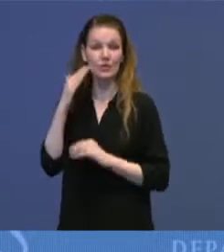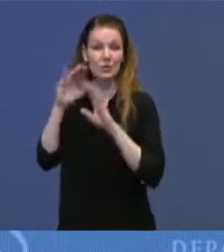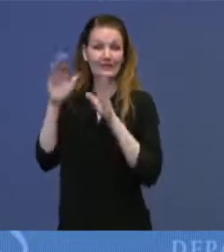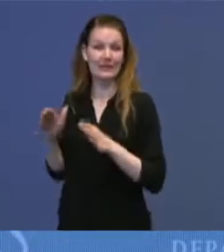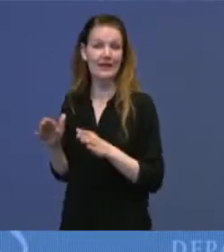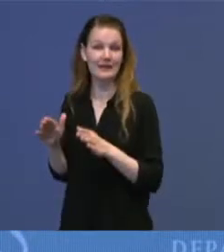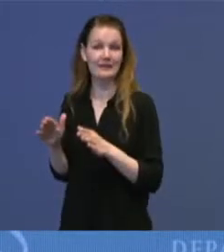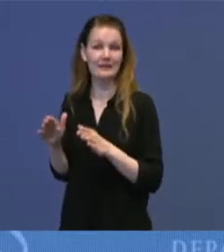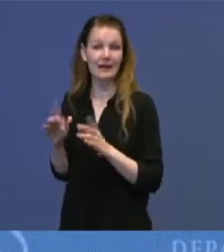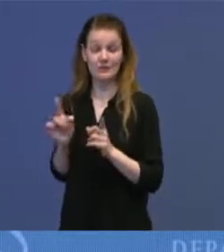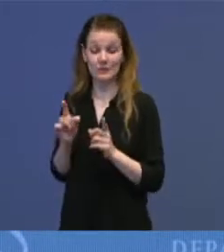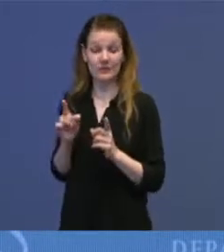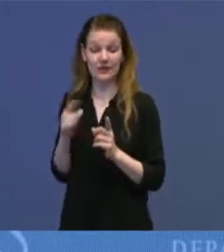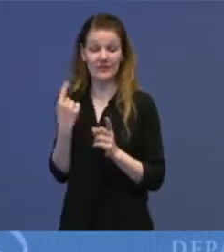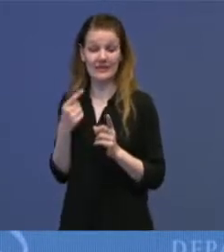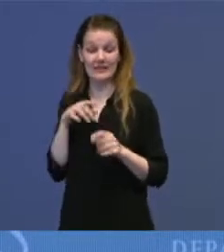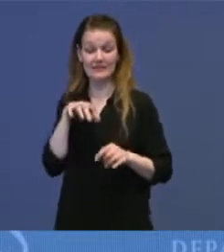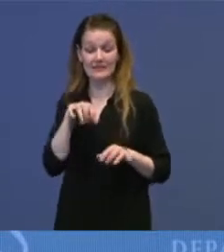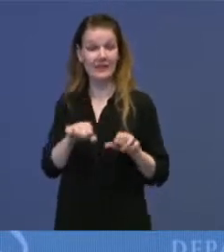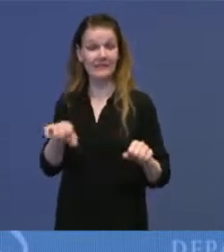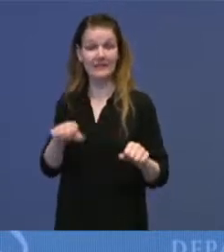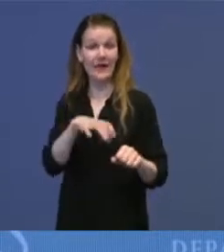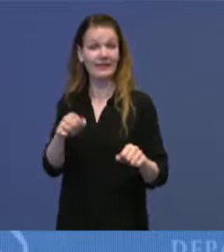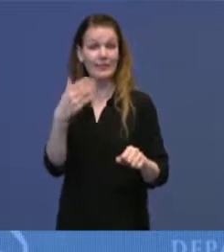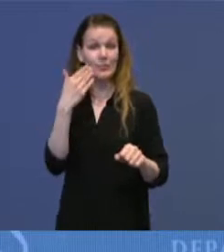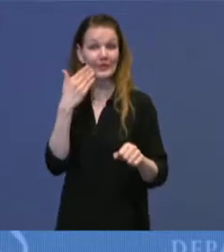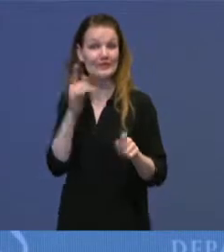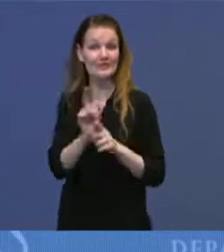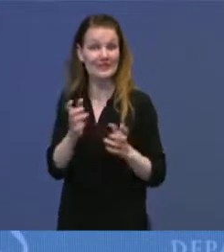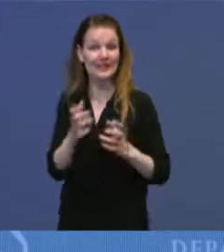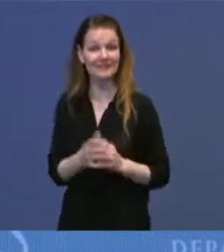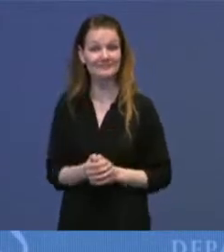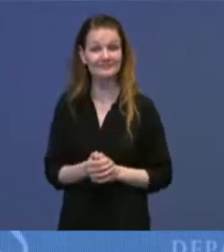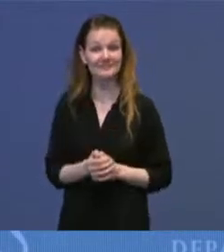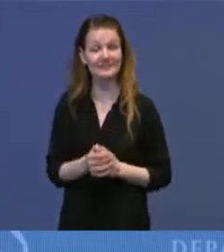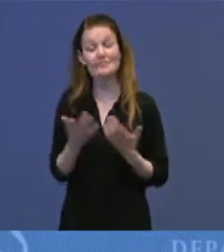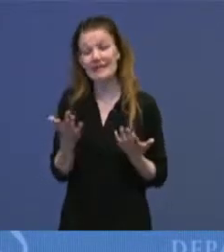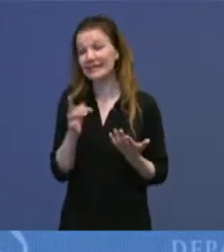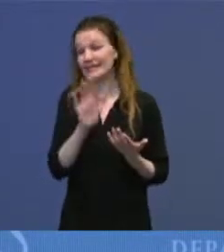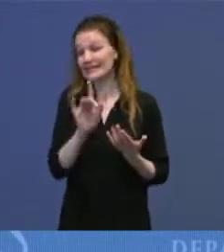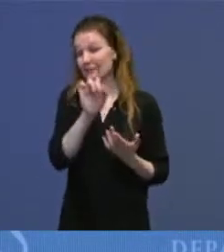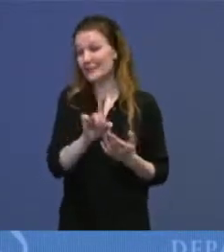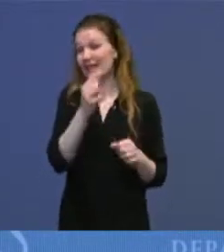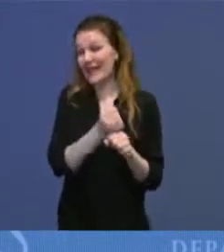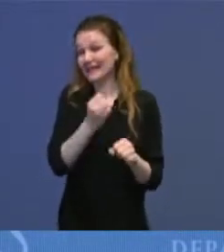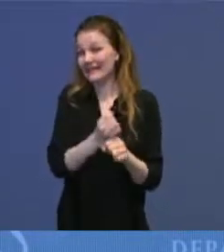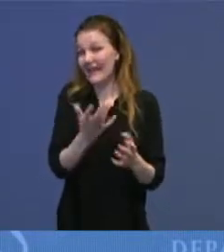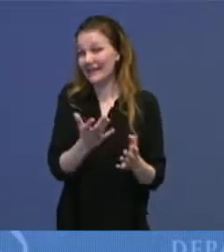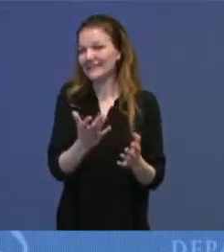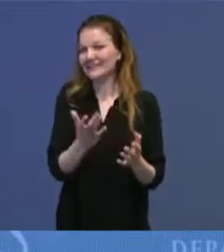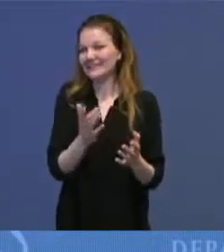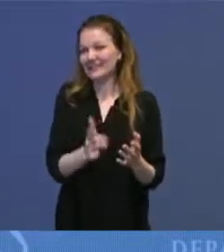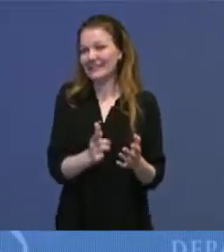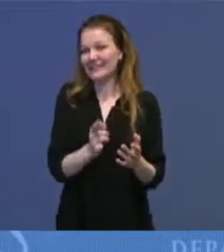for å skaffe til veie alle de, for eksempel boligene vi da trenger. Men det er jo ikke det du egentlig spør om, fordi at du spør da